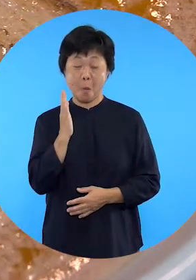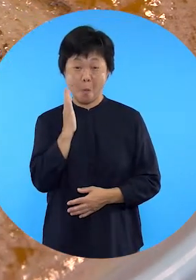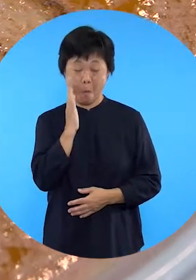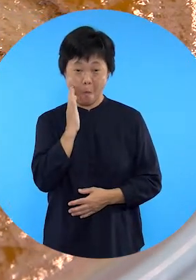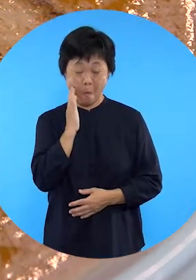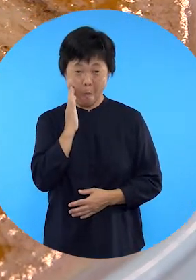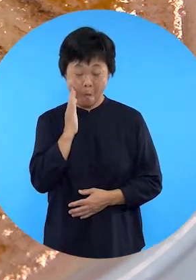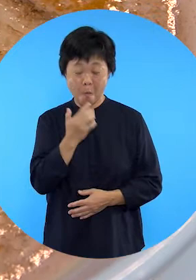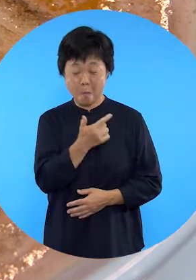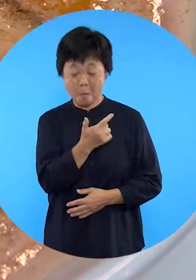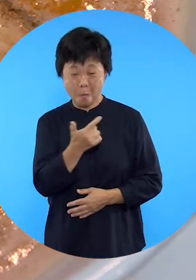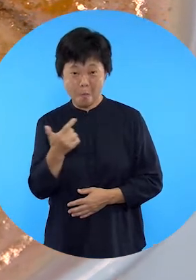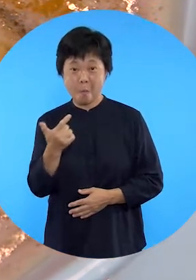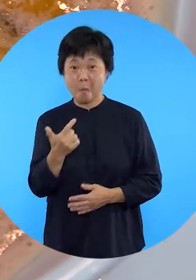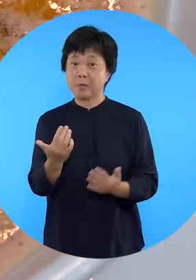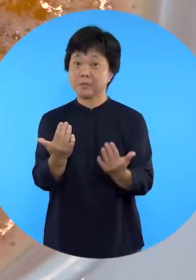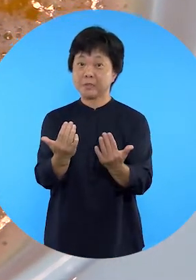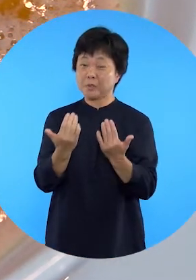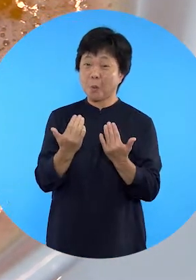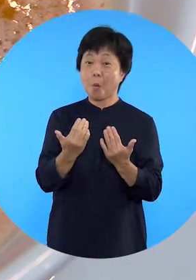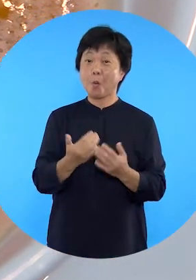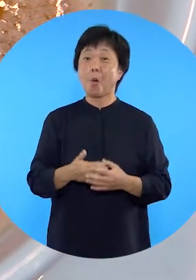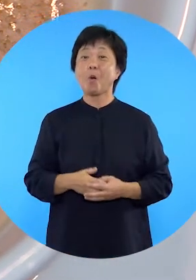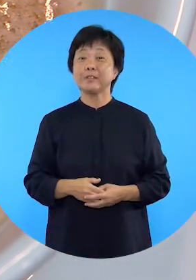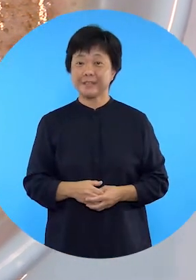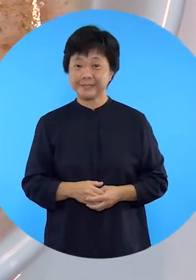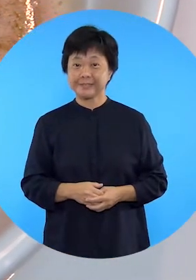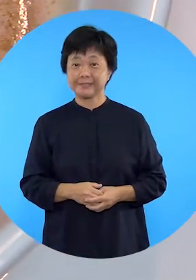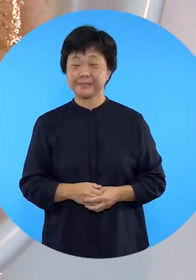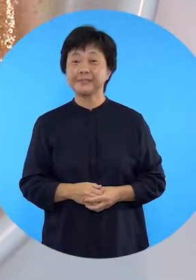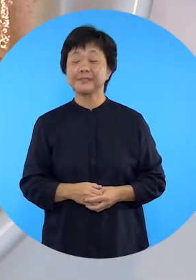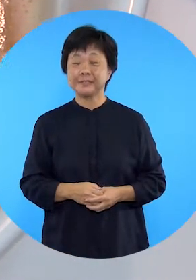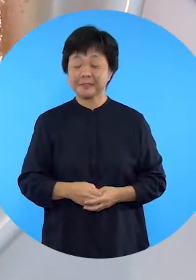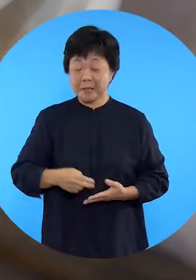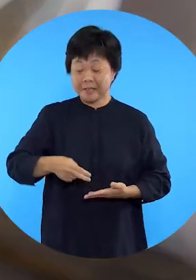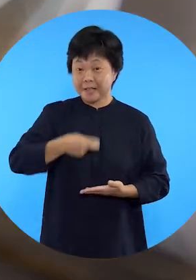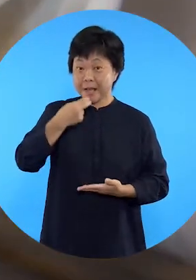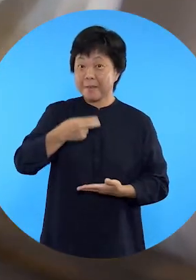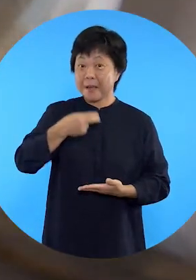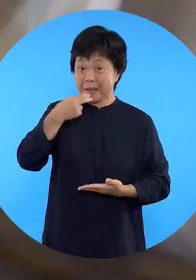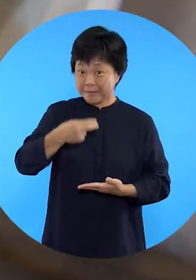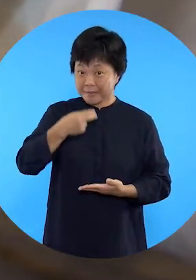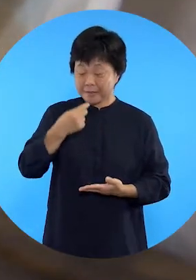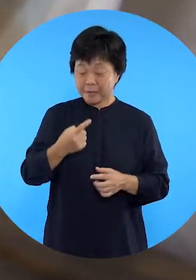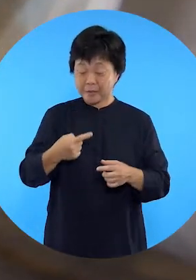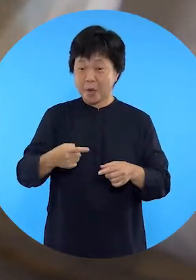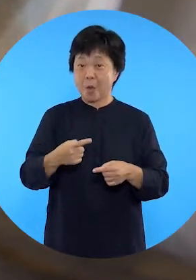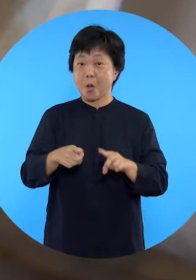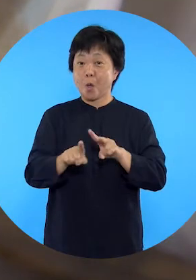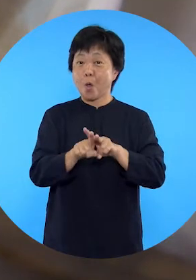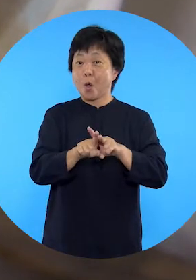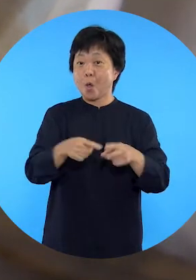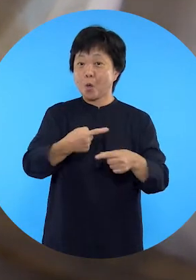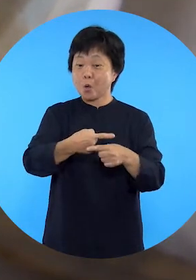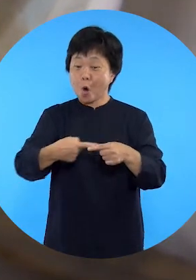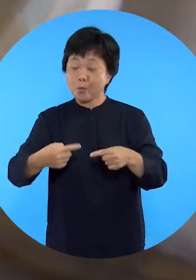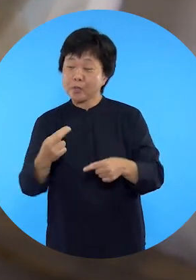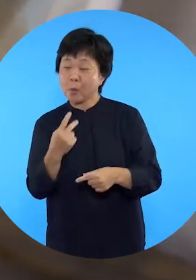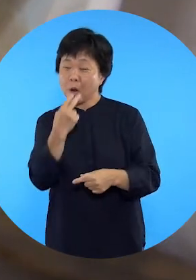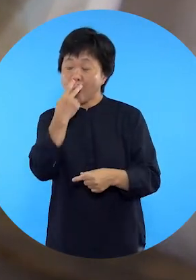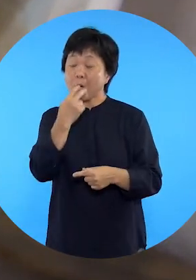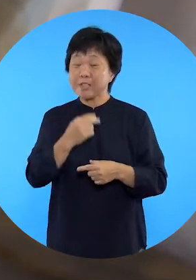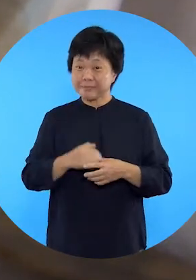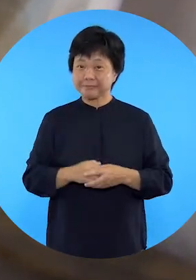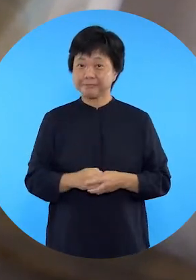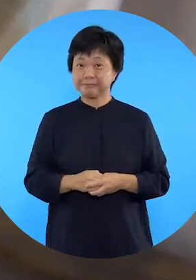エビの旨味がとっても濃厚ですね。噛めば噛むほど麺の小麦の香りも広が